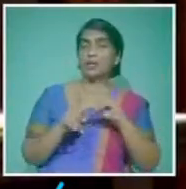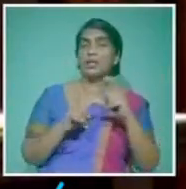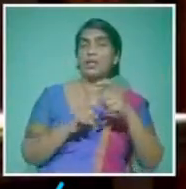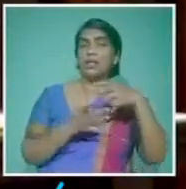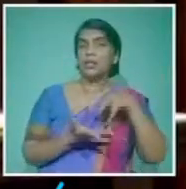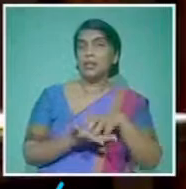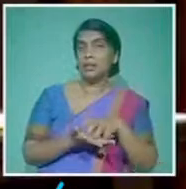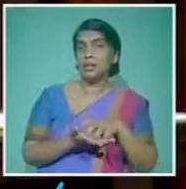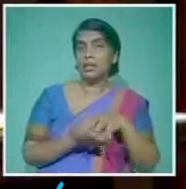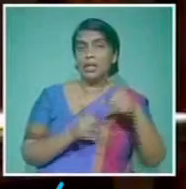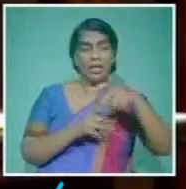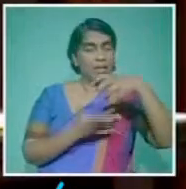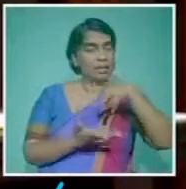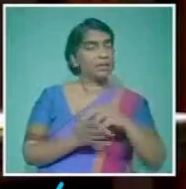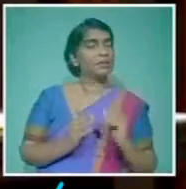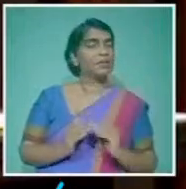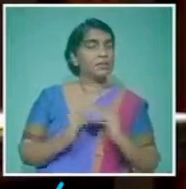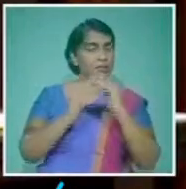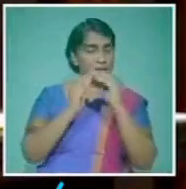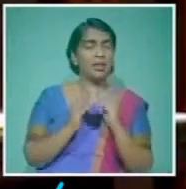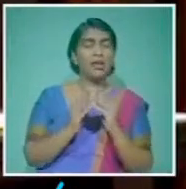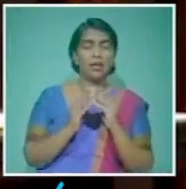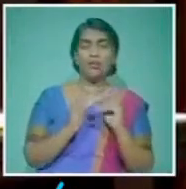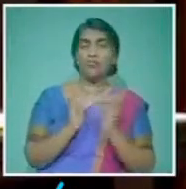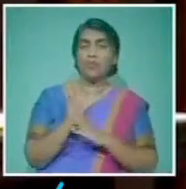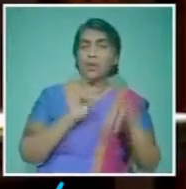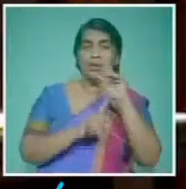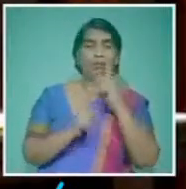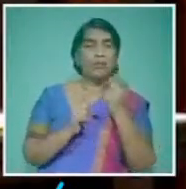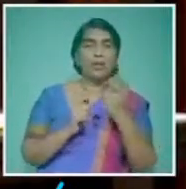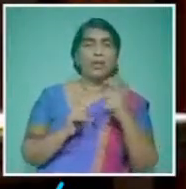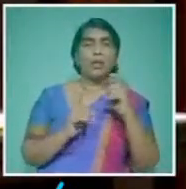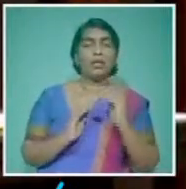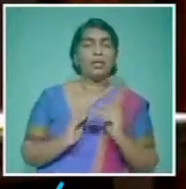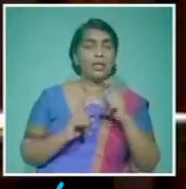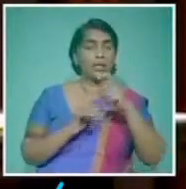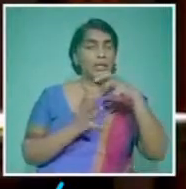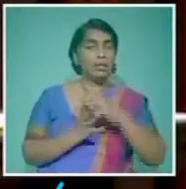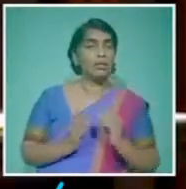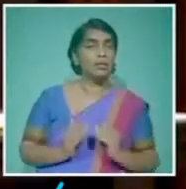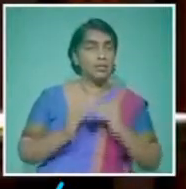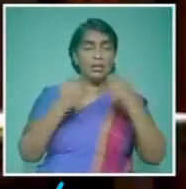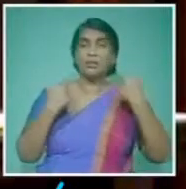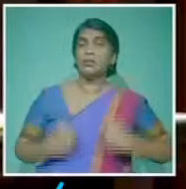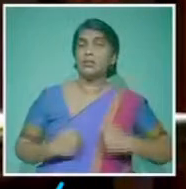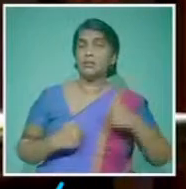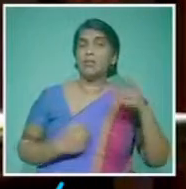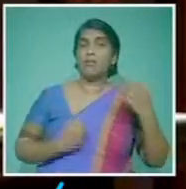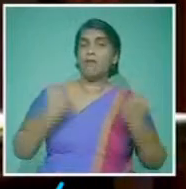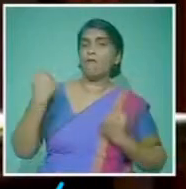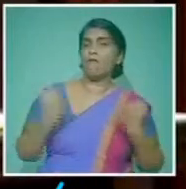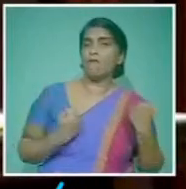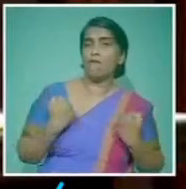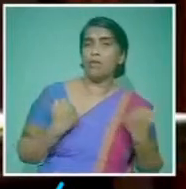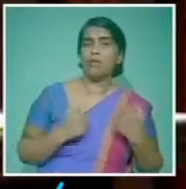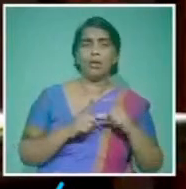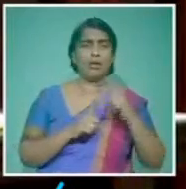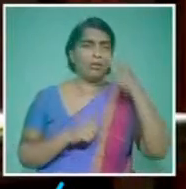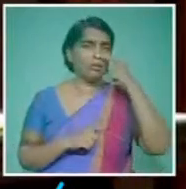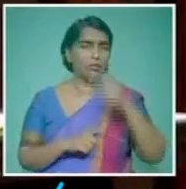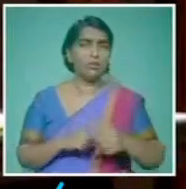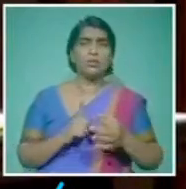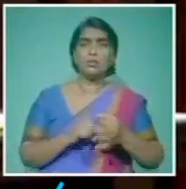දැන් දිස්ත්‍රික්ක සංවර්ධන කරන රුපියල් 75ක් නෑ සල්ලි. හැබැයි දිස්ත්‍රික්ක සංවර්ධන කමිටුවේ සභාපතිවරු. ඒගොල්ලන්ට වාහන, ඩීසල්